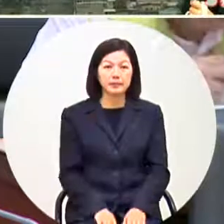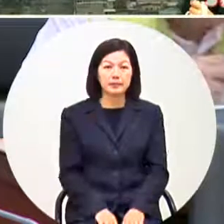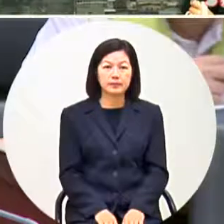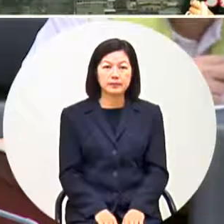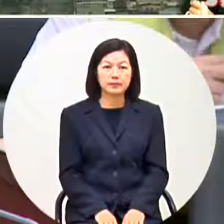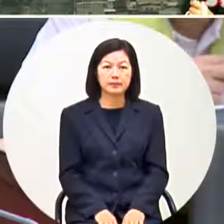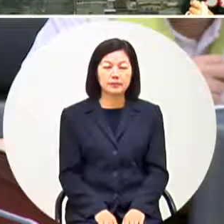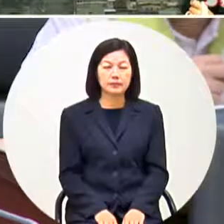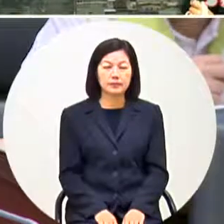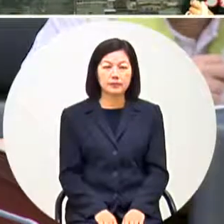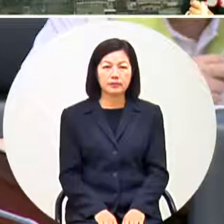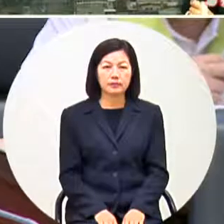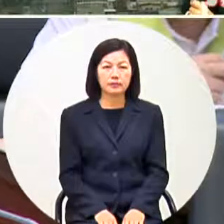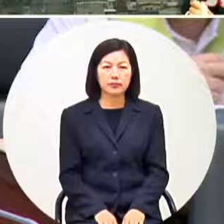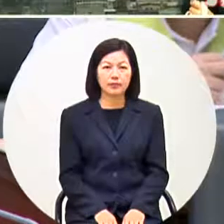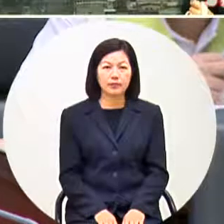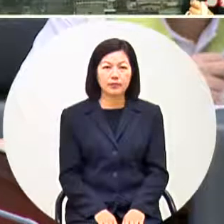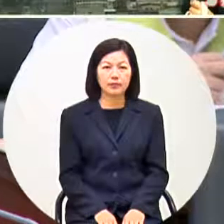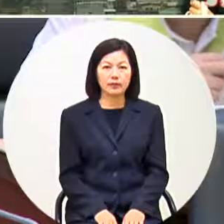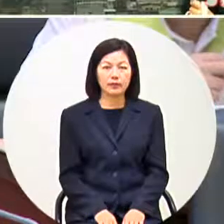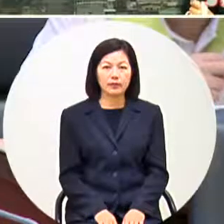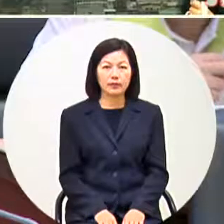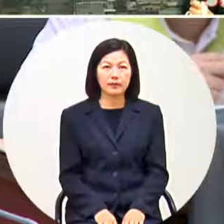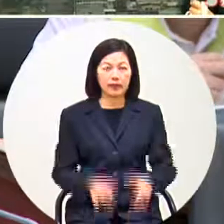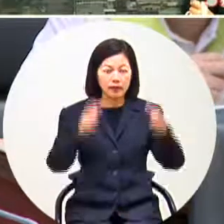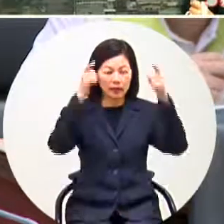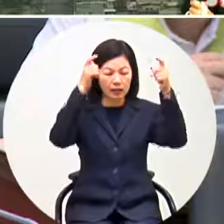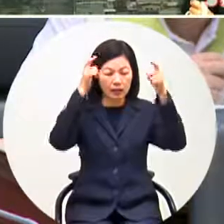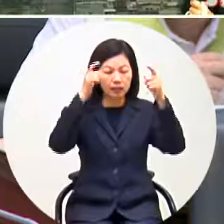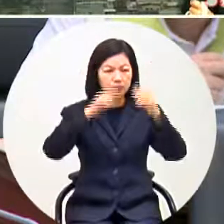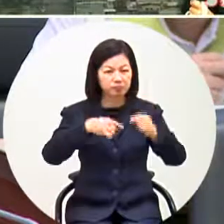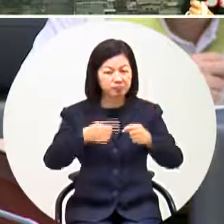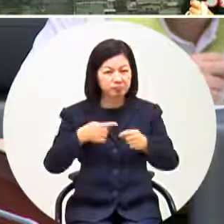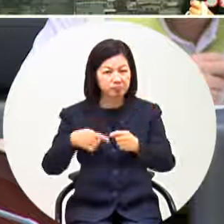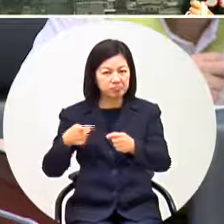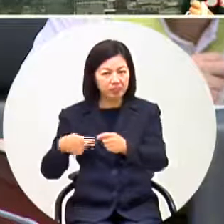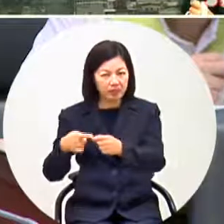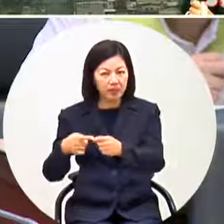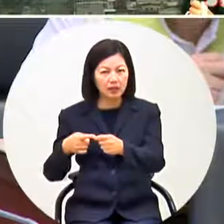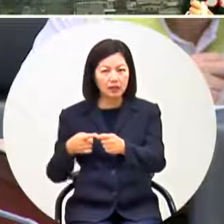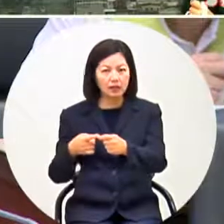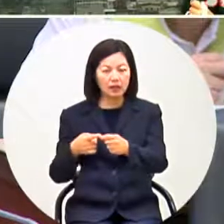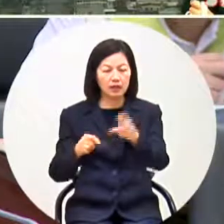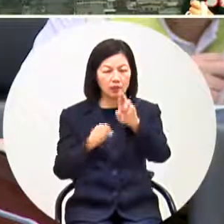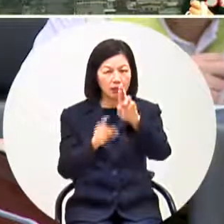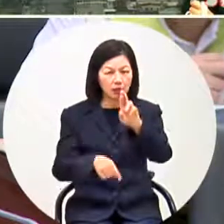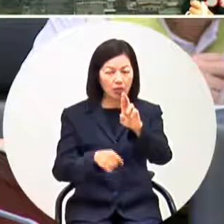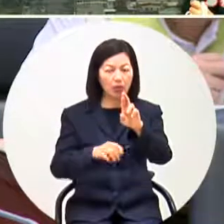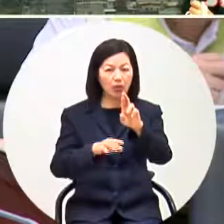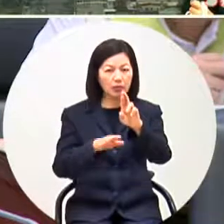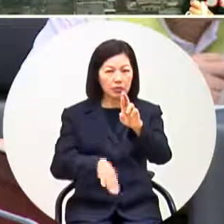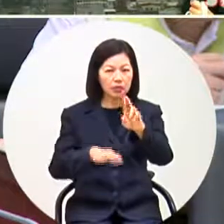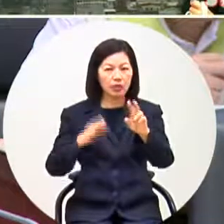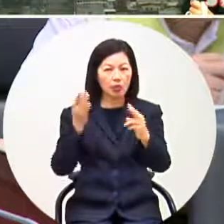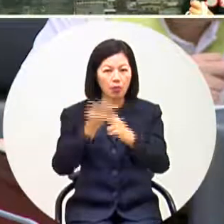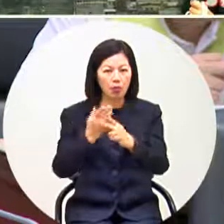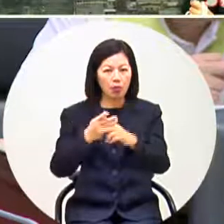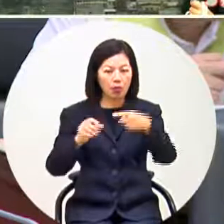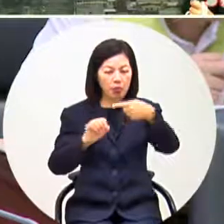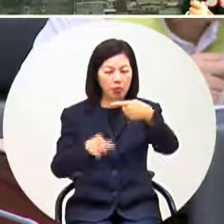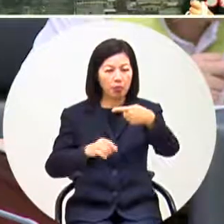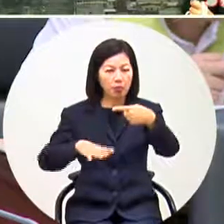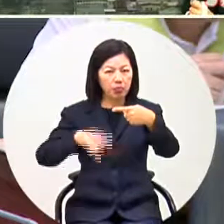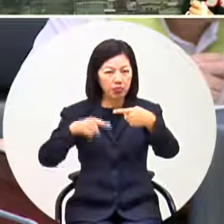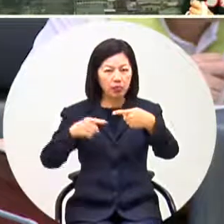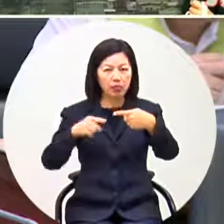就每一年，其实每一年的年底或明年初哦，总是空屋最严重的时段了